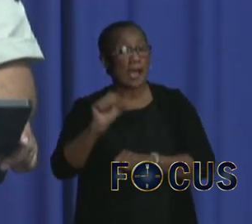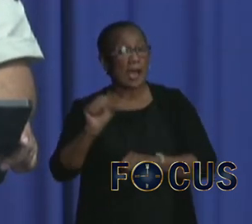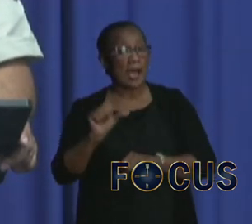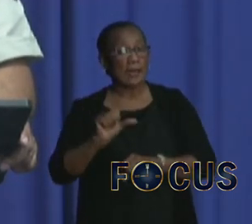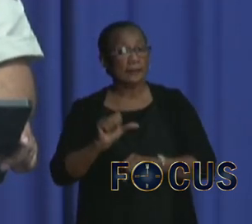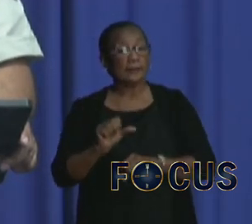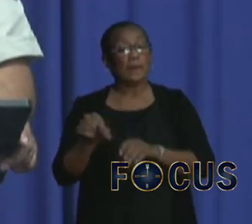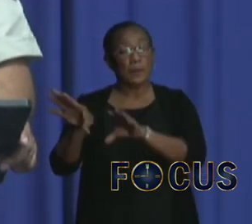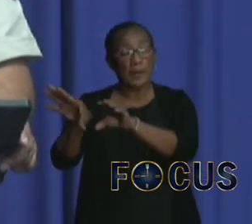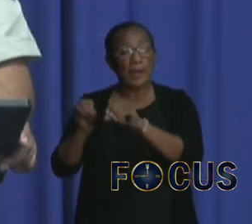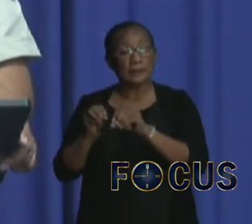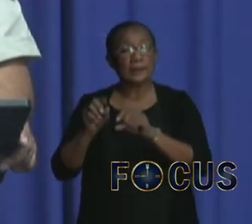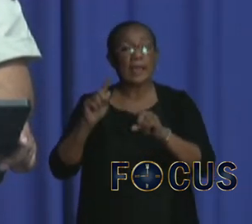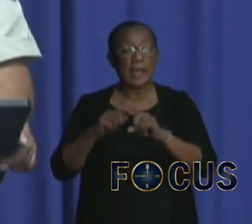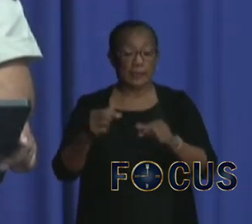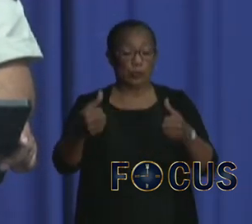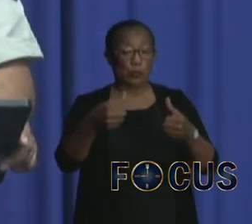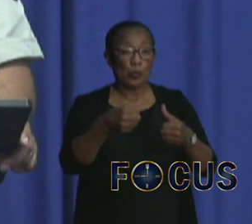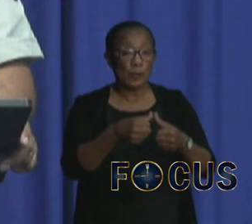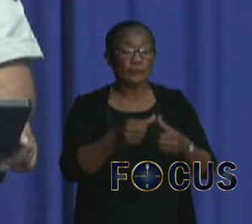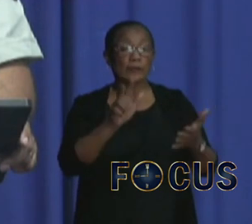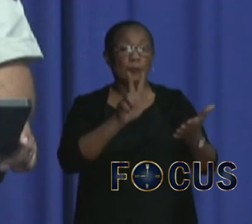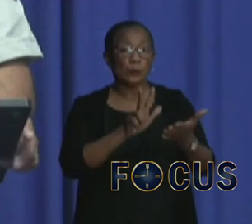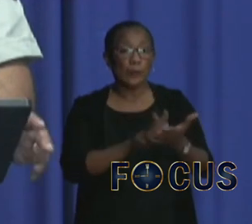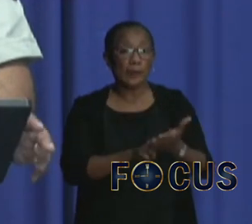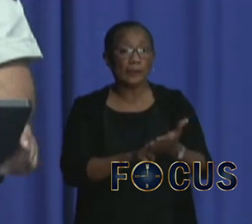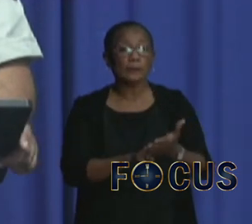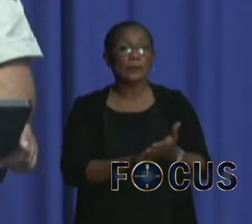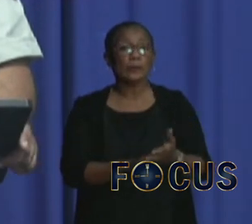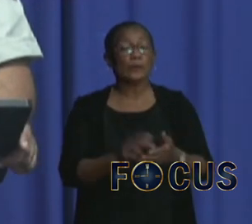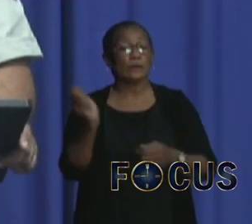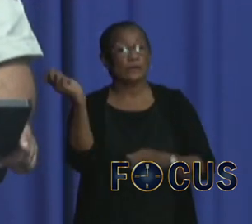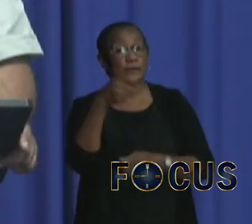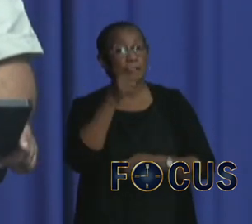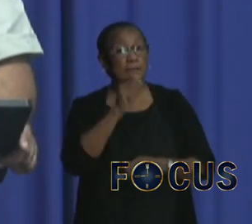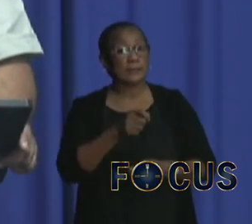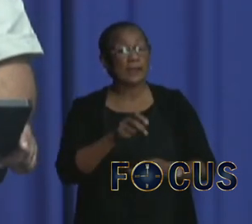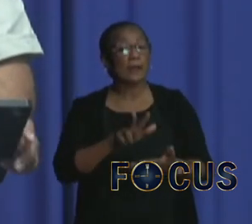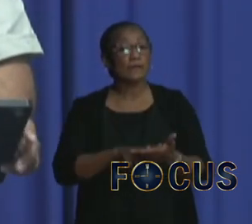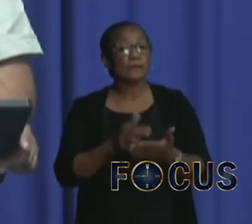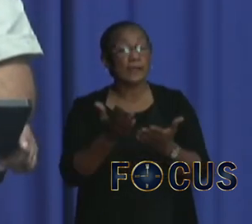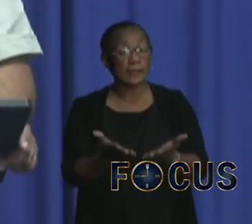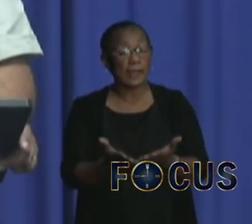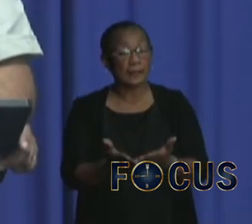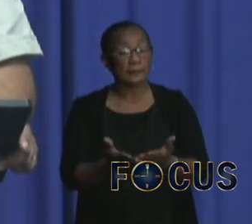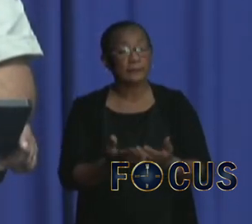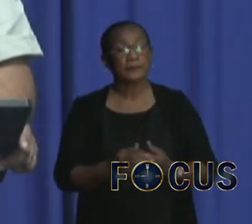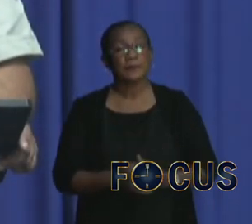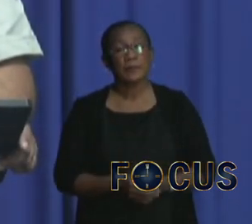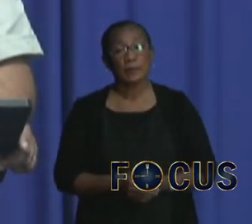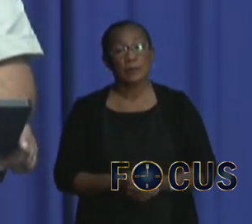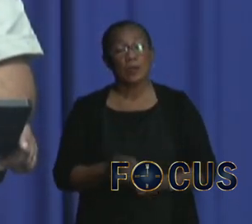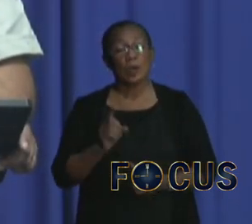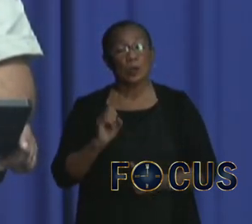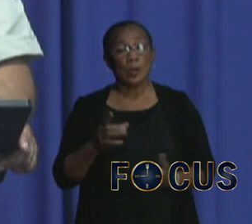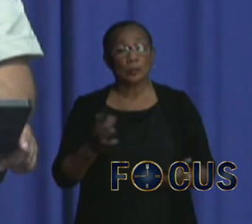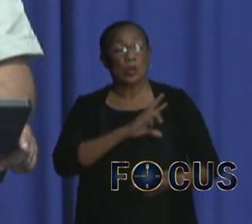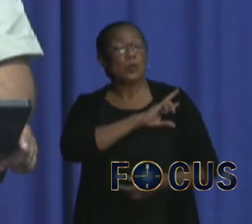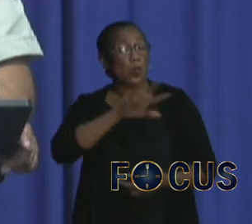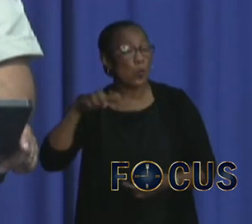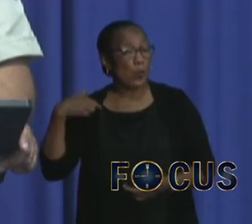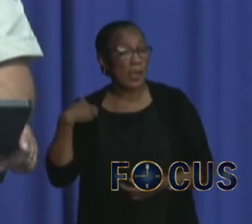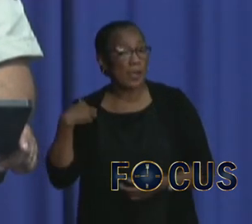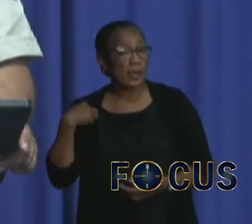andere orde handhavende maatregelen en toepassing van het wetboek van strafrecht onverlet laat. Dus kortom, wij